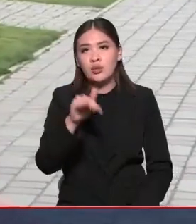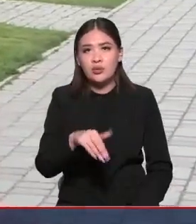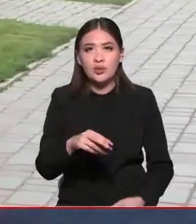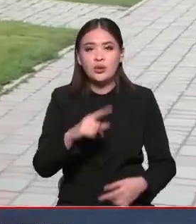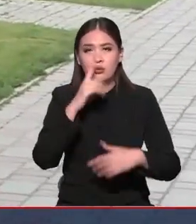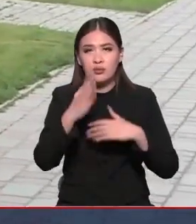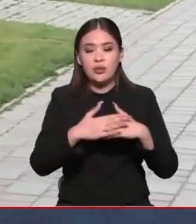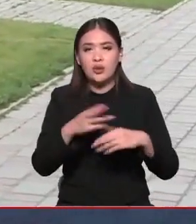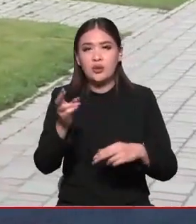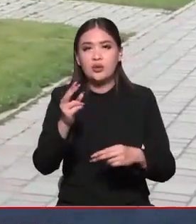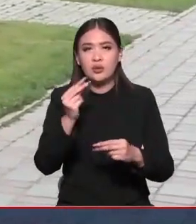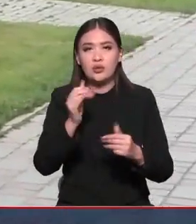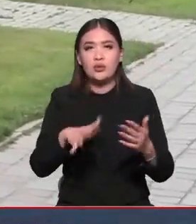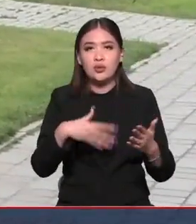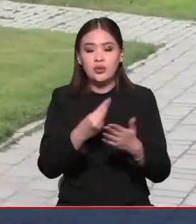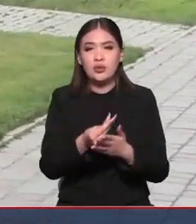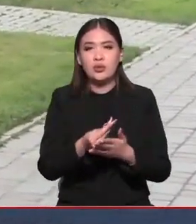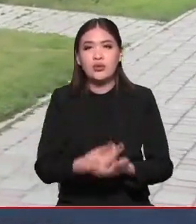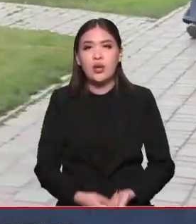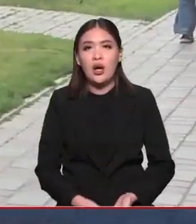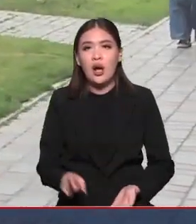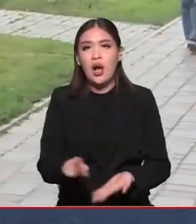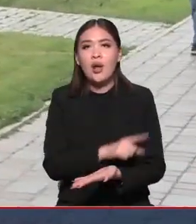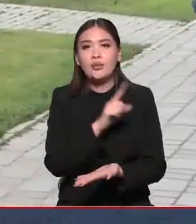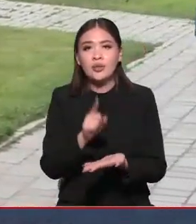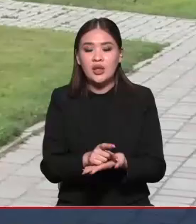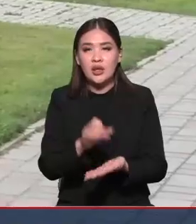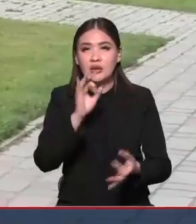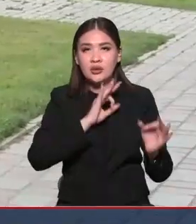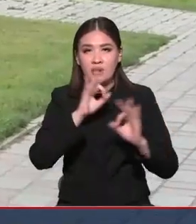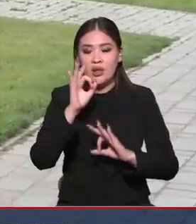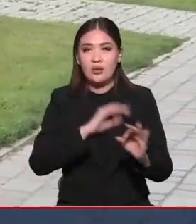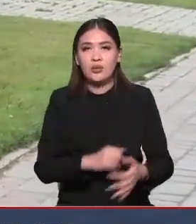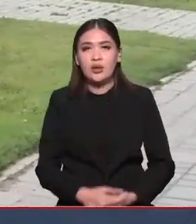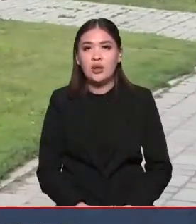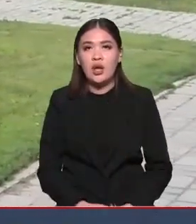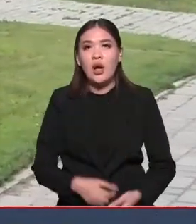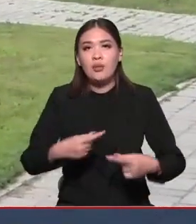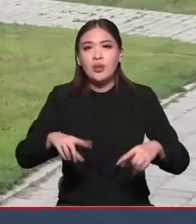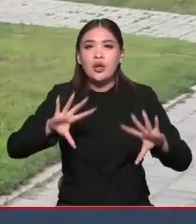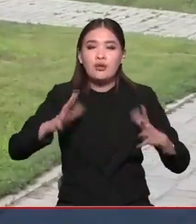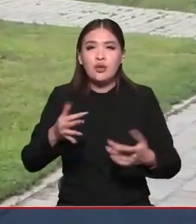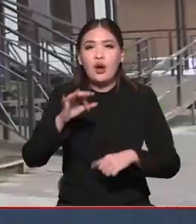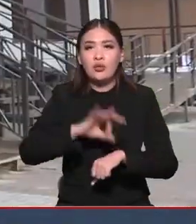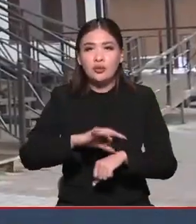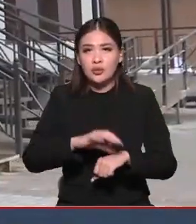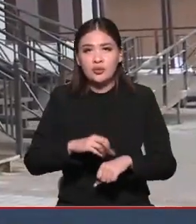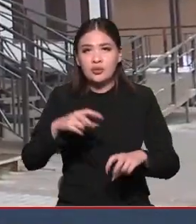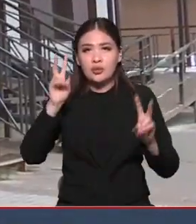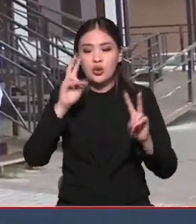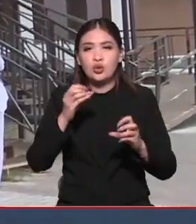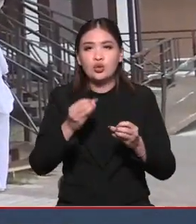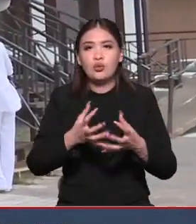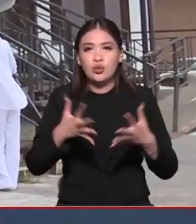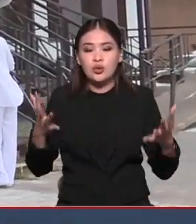сияқты. Дәріге? Тек обязательный дәріме. А басқа ауырып қалған кездегілер олар енді. Тек каждый аптекте